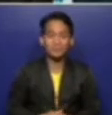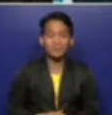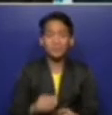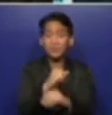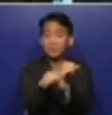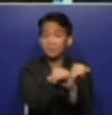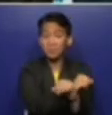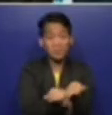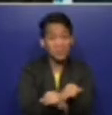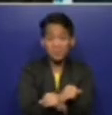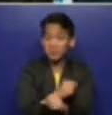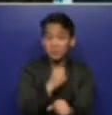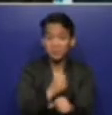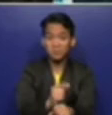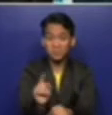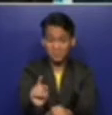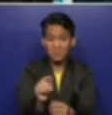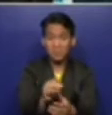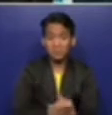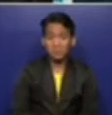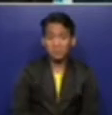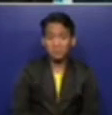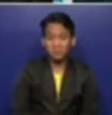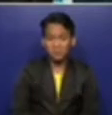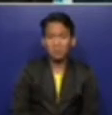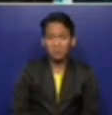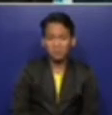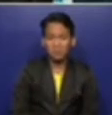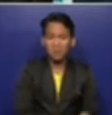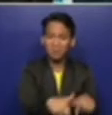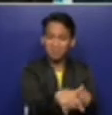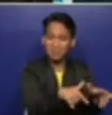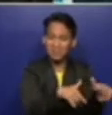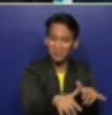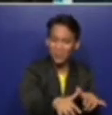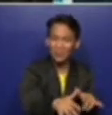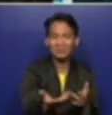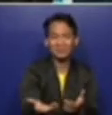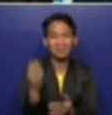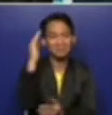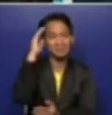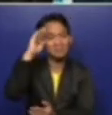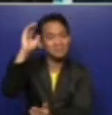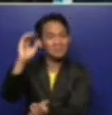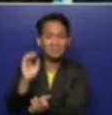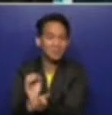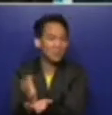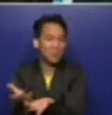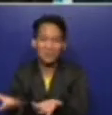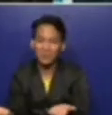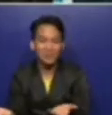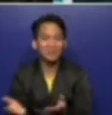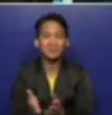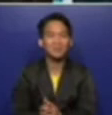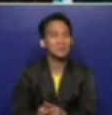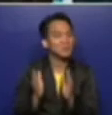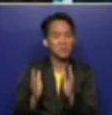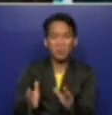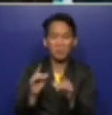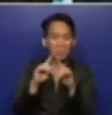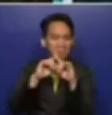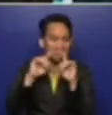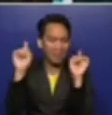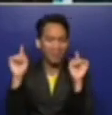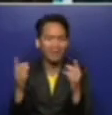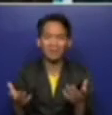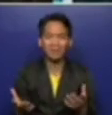ที่จะไม่ให้มีการเผชิญหน้ากันนั้นต้องกราบเรียนท่านประธานไปยังท่านสมาชิกว่าท่านคงทราบนะครับว่า